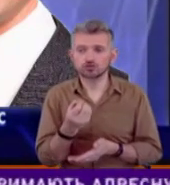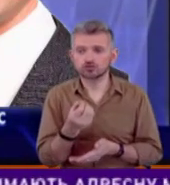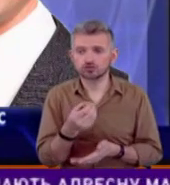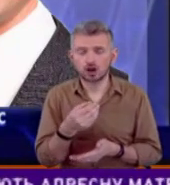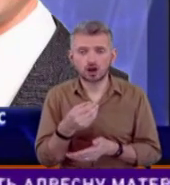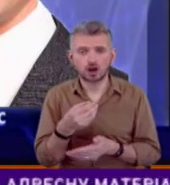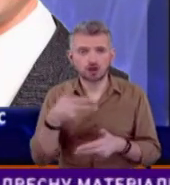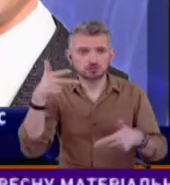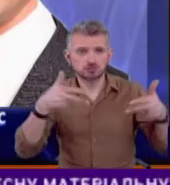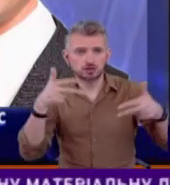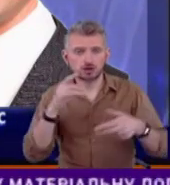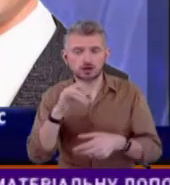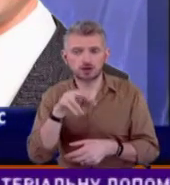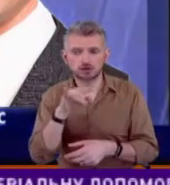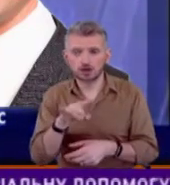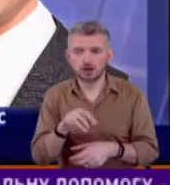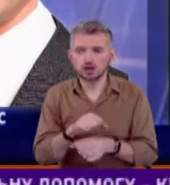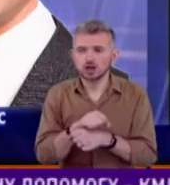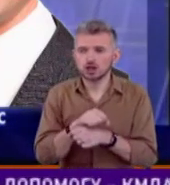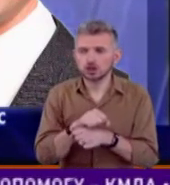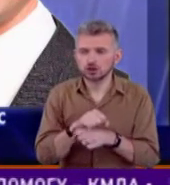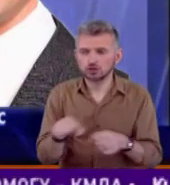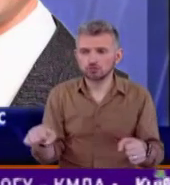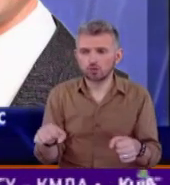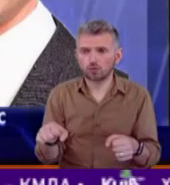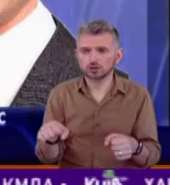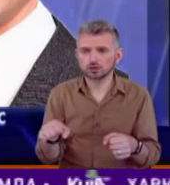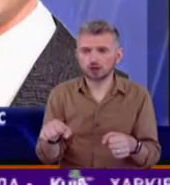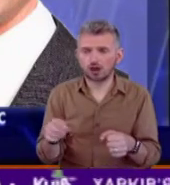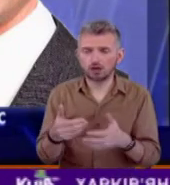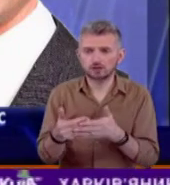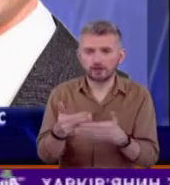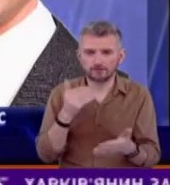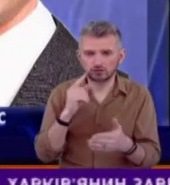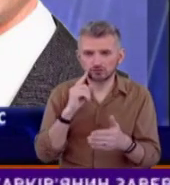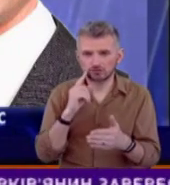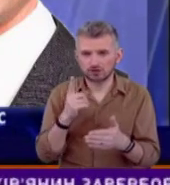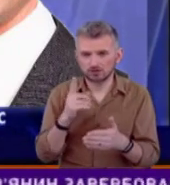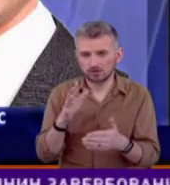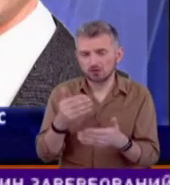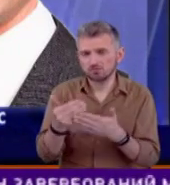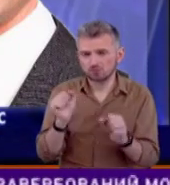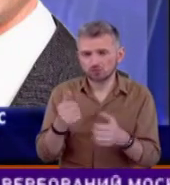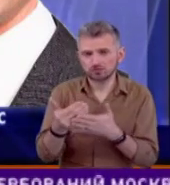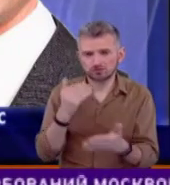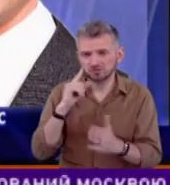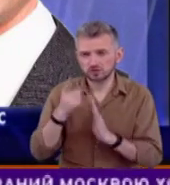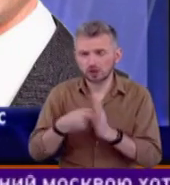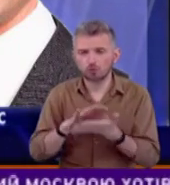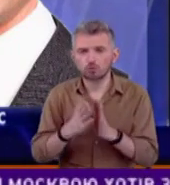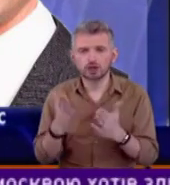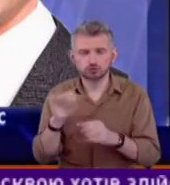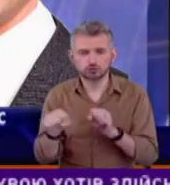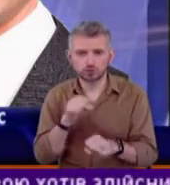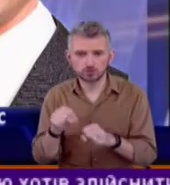радари світлові. Не можна завідомо складувати умови, які будуть порушуватися учасниками дорожнього руху. Розумієте, тут... Це